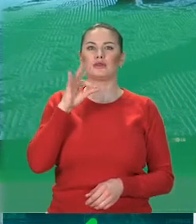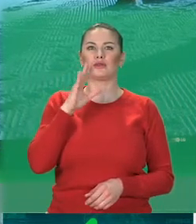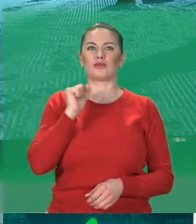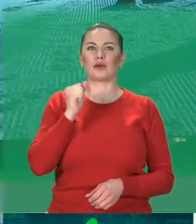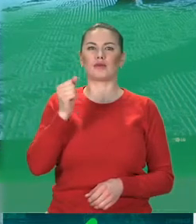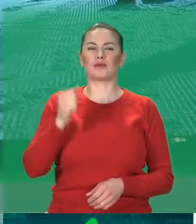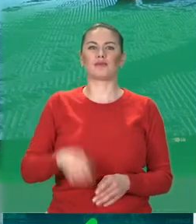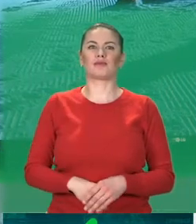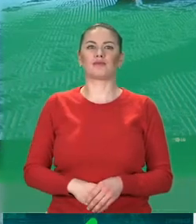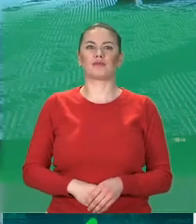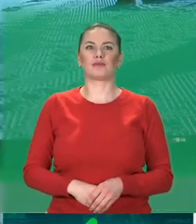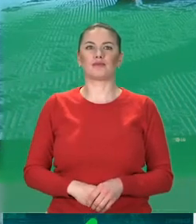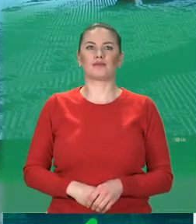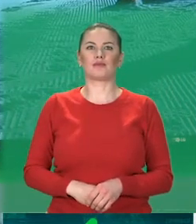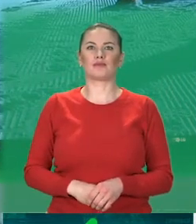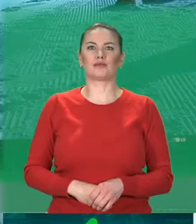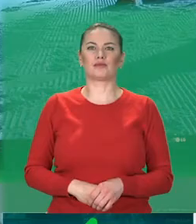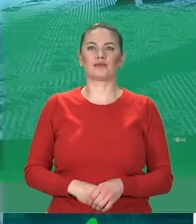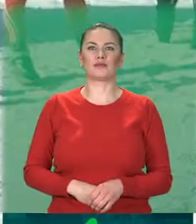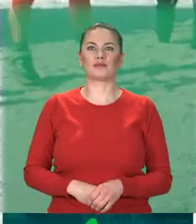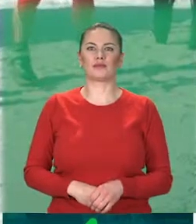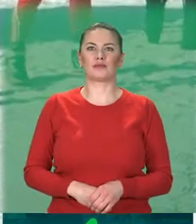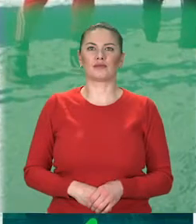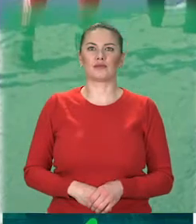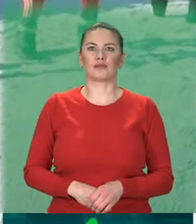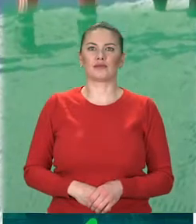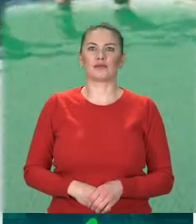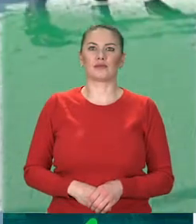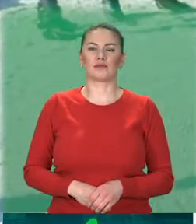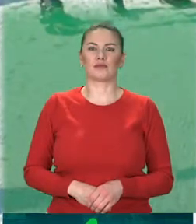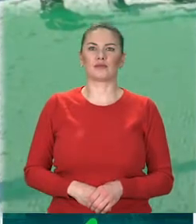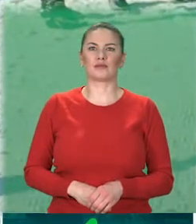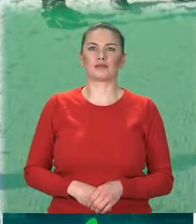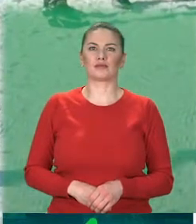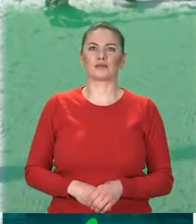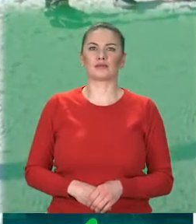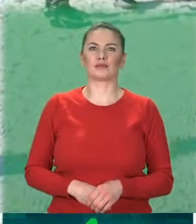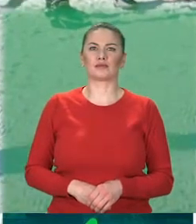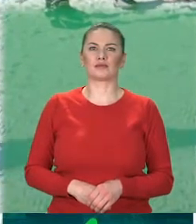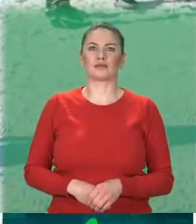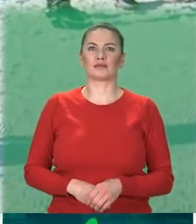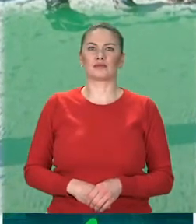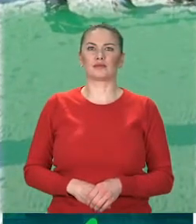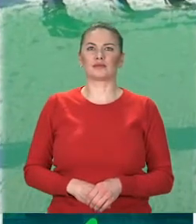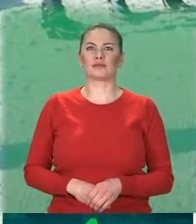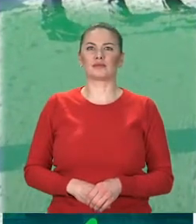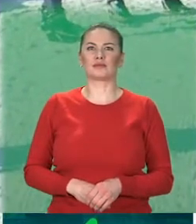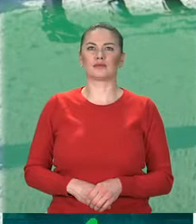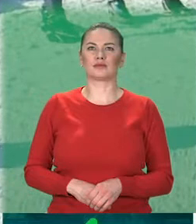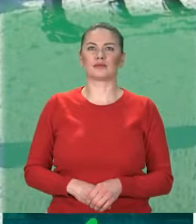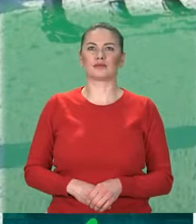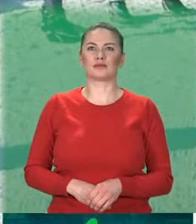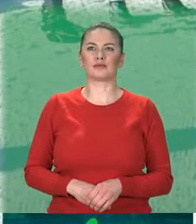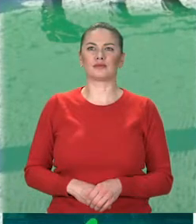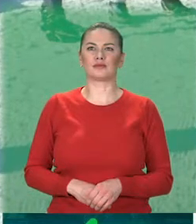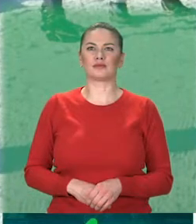Крюков. С ним пообщался наш корреспондент Игорь Антипов. Никит, ты карту взял, хотя бы изучил маршрут. Знаешь, куда бежать? Мне сказали, здесь не